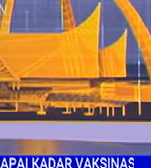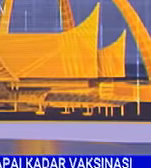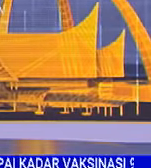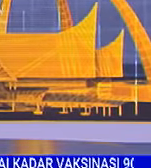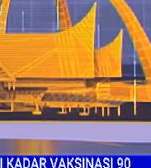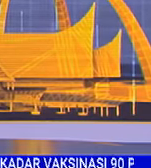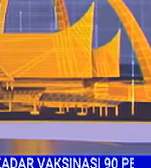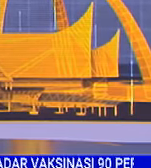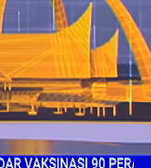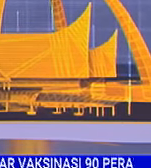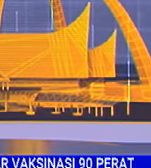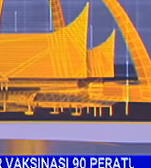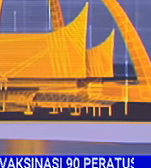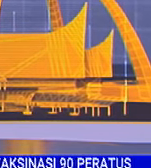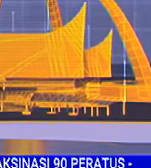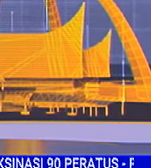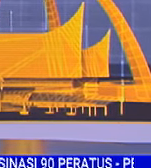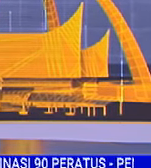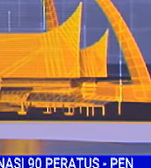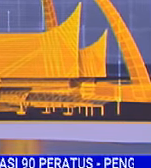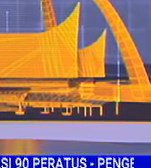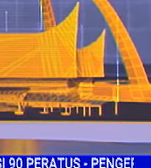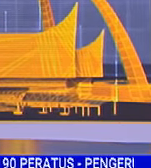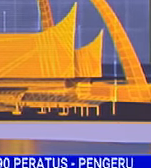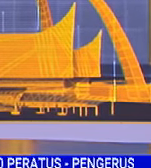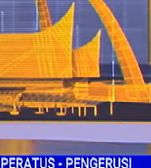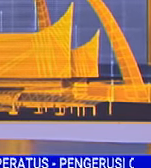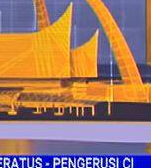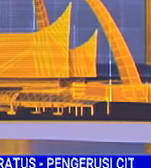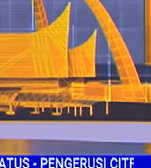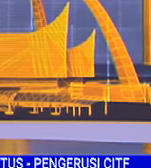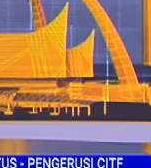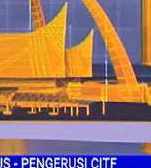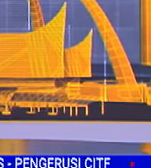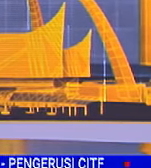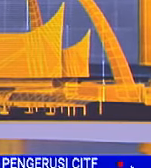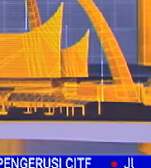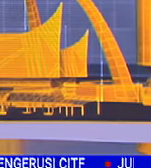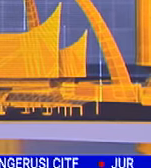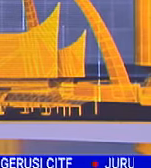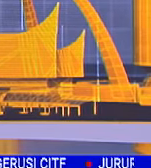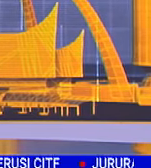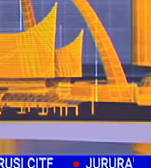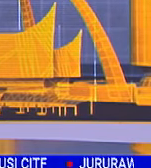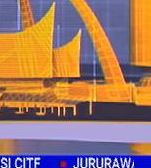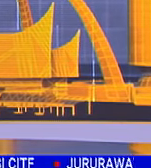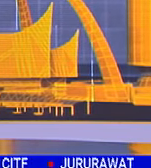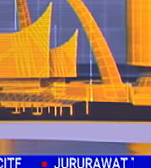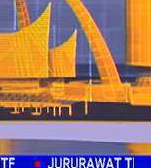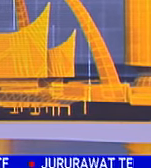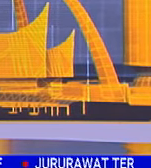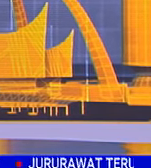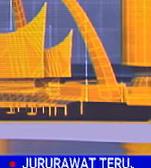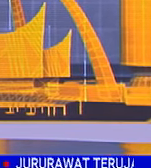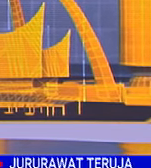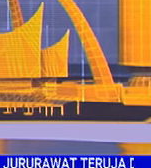Assalamualaikum dan salam sejahtera. Berita Wilayah edisi 19 Julai 2021 bersama saya Khairul Azwan Arba. Kami